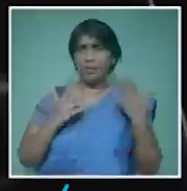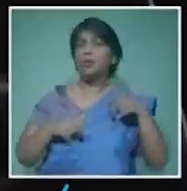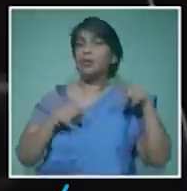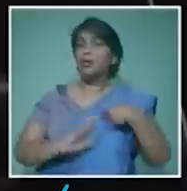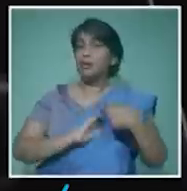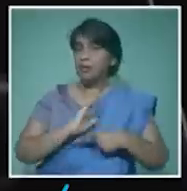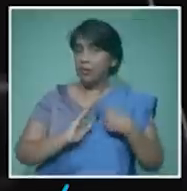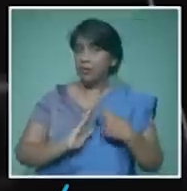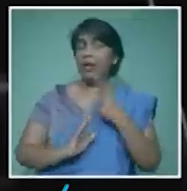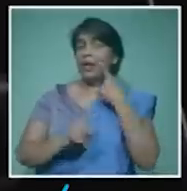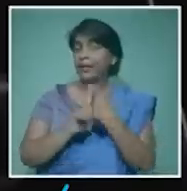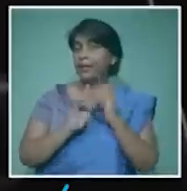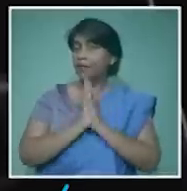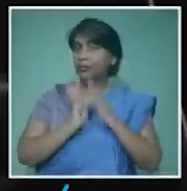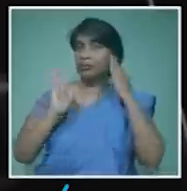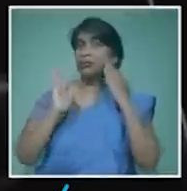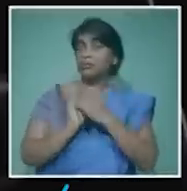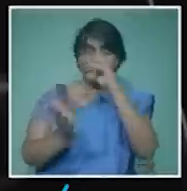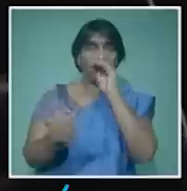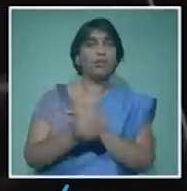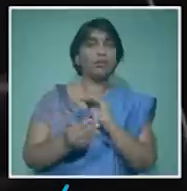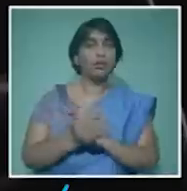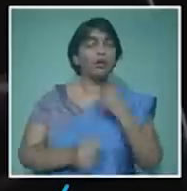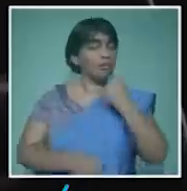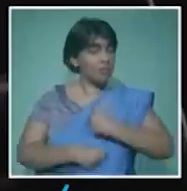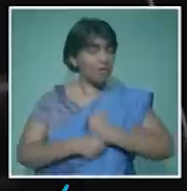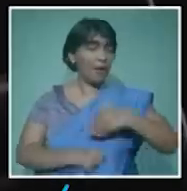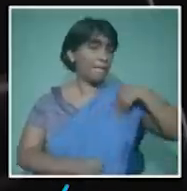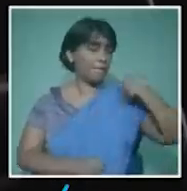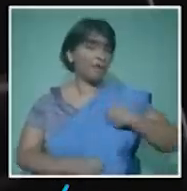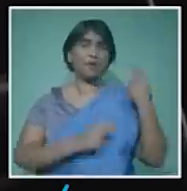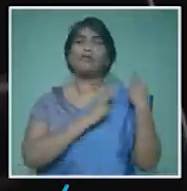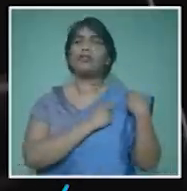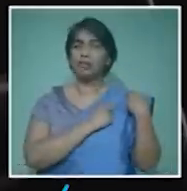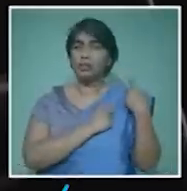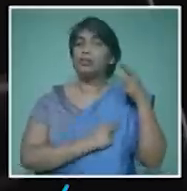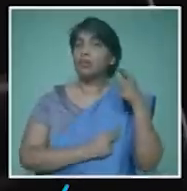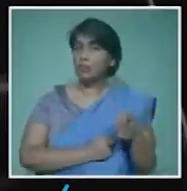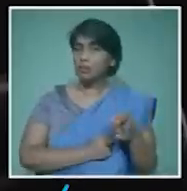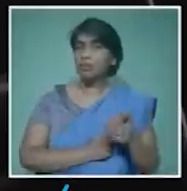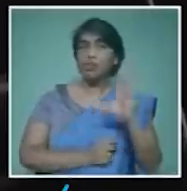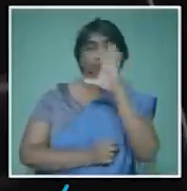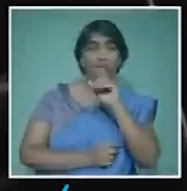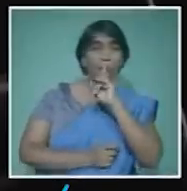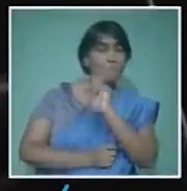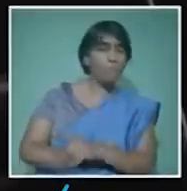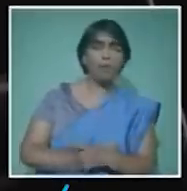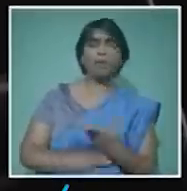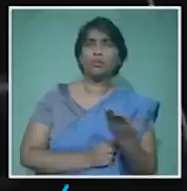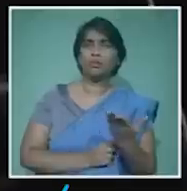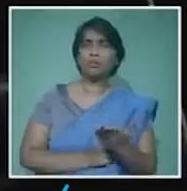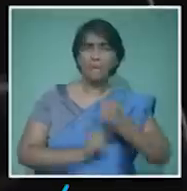රටේ මේ දලදා හමුදුව රැකබලා ගැනීම තමයි රාජ්‍යත්වයේ ප්‍රධාන වගකීම. ඒකට කුණු හරපෙන් බයින්න පුළුවන් නම්